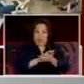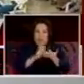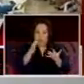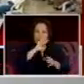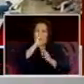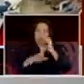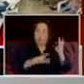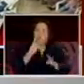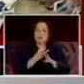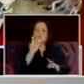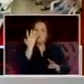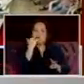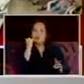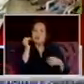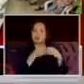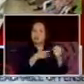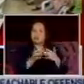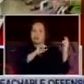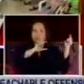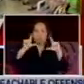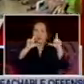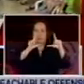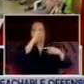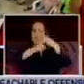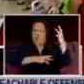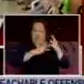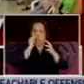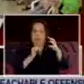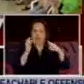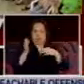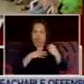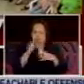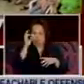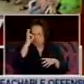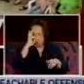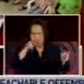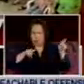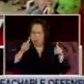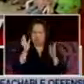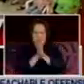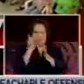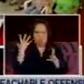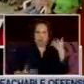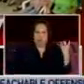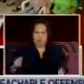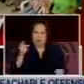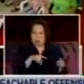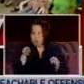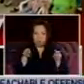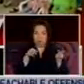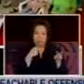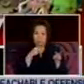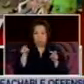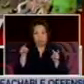bakit palagi tayong nililista ng Transparency International as one of the most corrupt countries in the world? Magtitinginan tayo? Sino